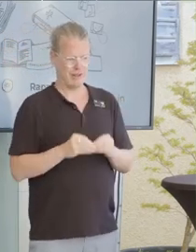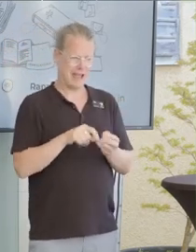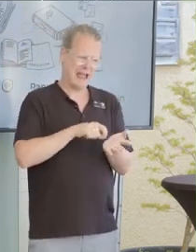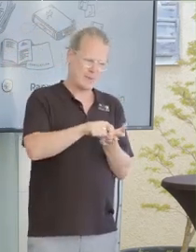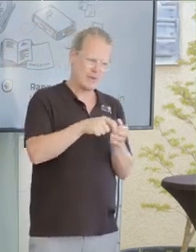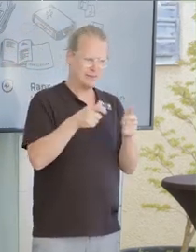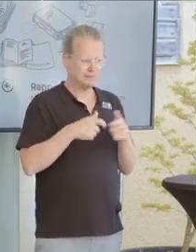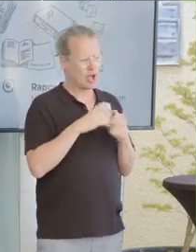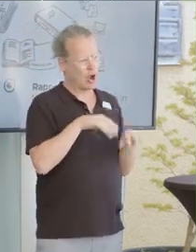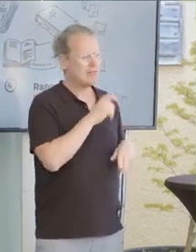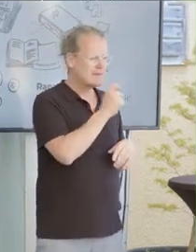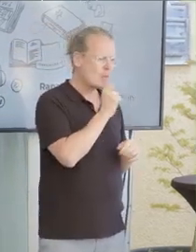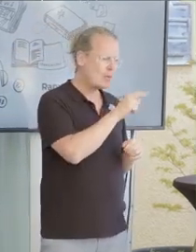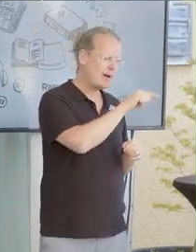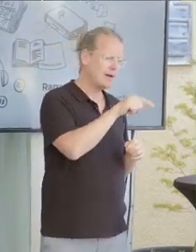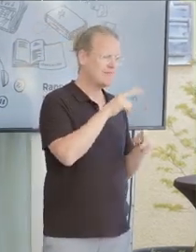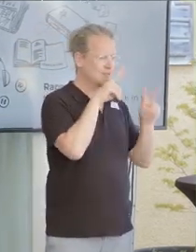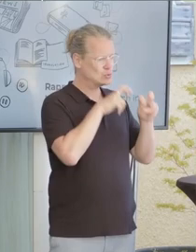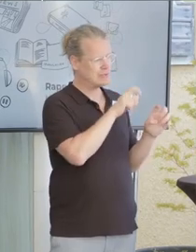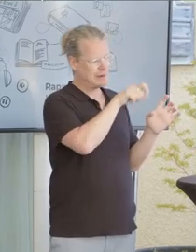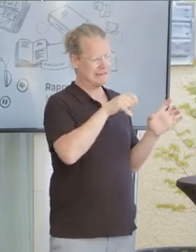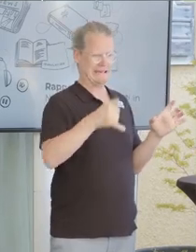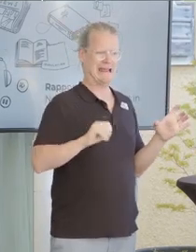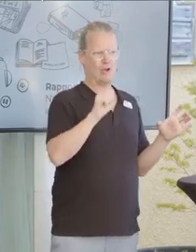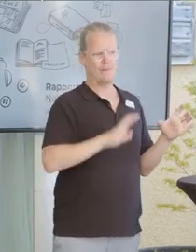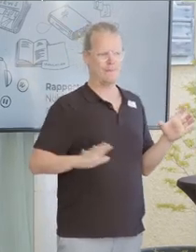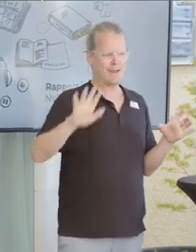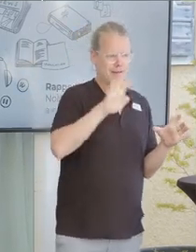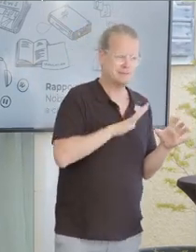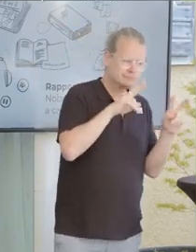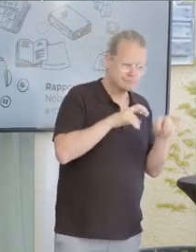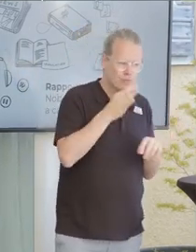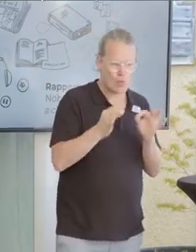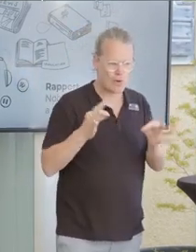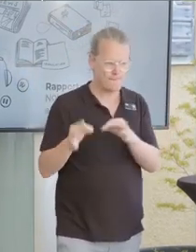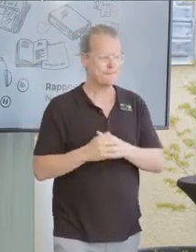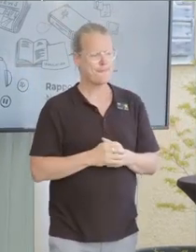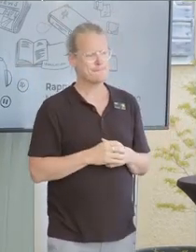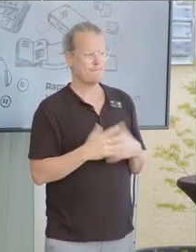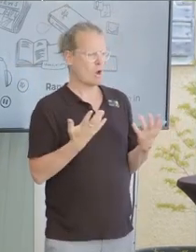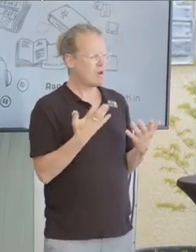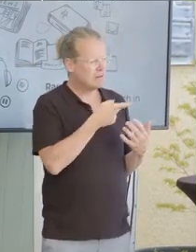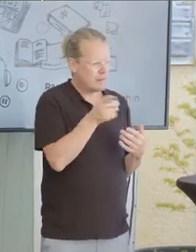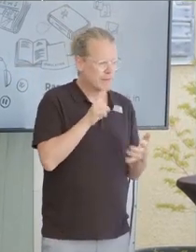runt om i Europa, vilka utmaningar som de möter när de försöker ägna sig åt TDM, text- och